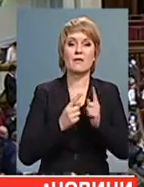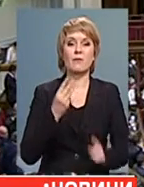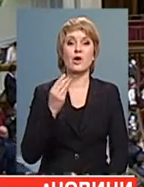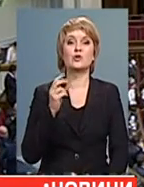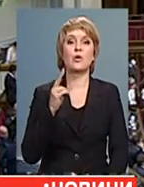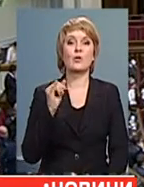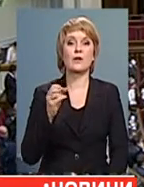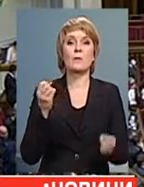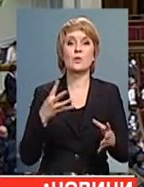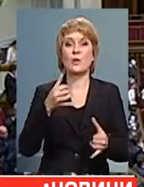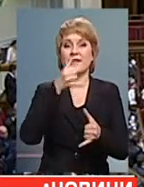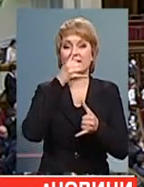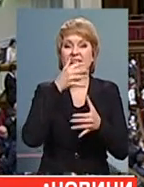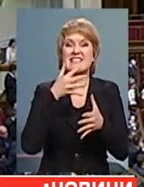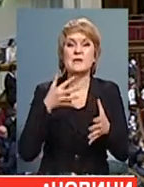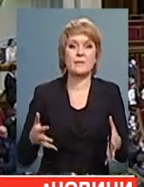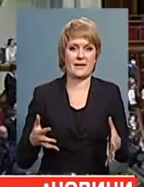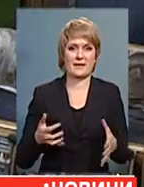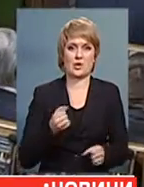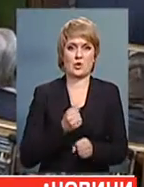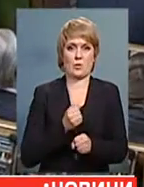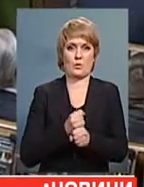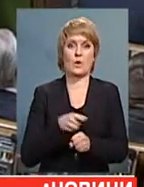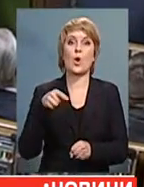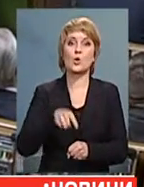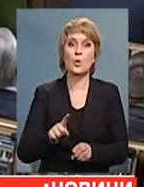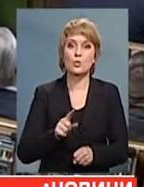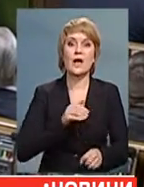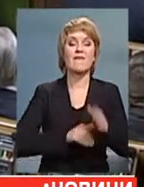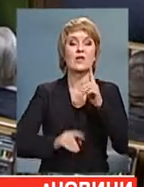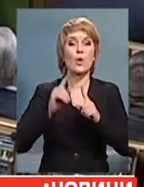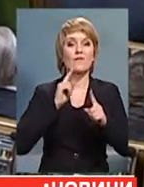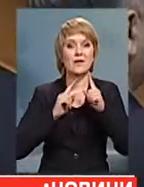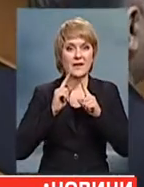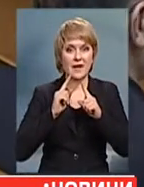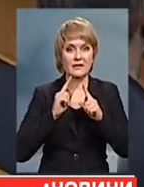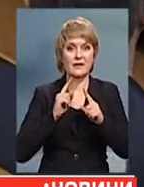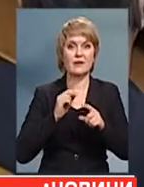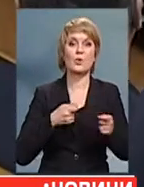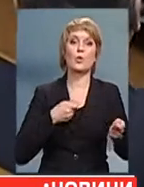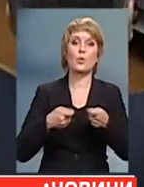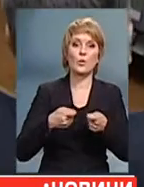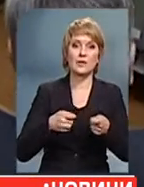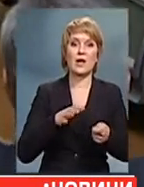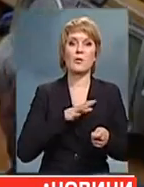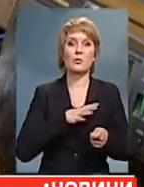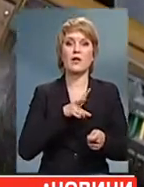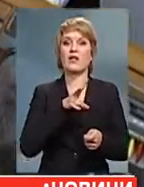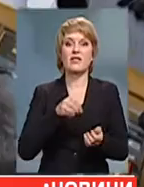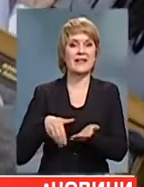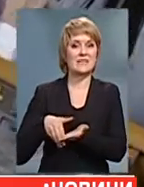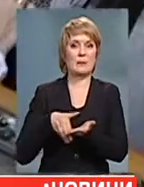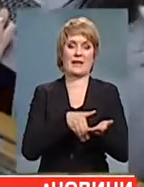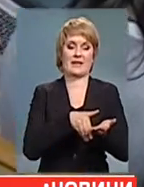Шокін просто не зміг і зробити, тому що Верховна Рада, тому що робота уряду була